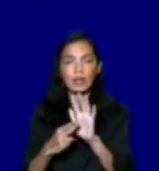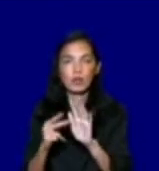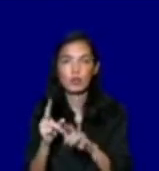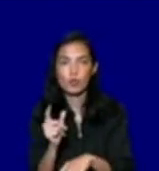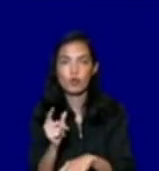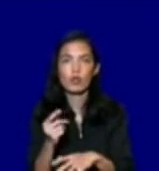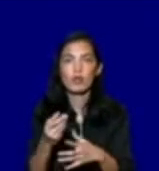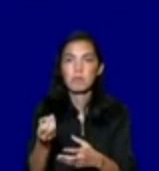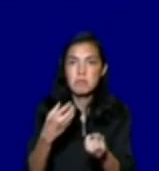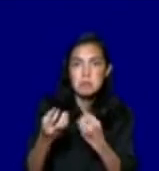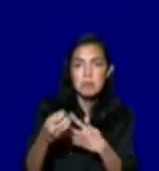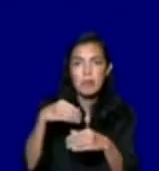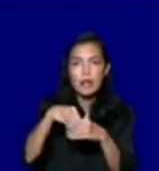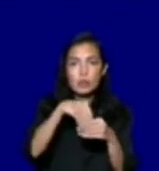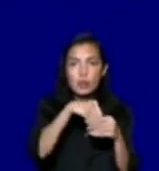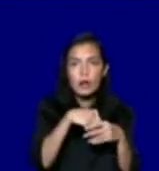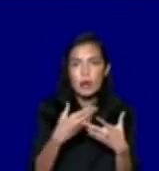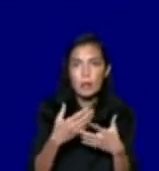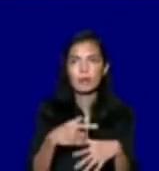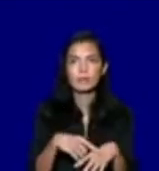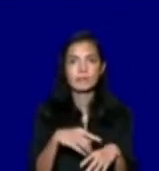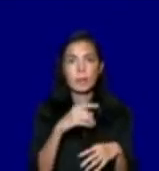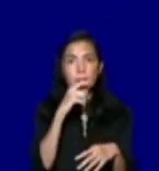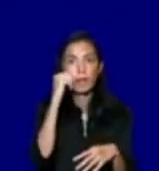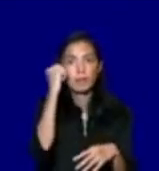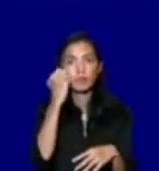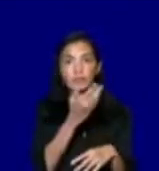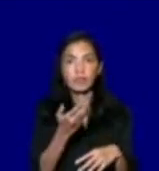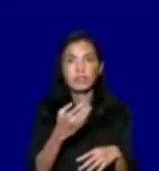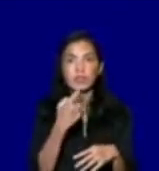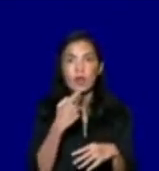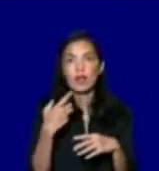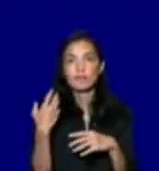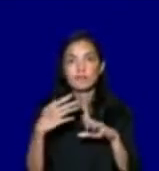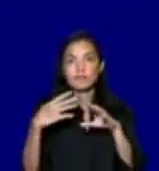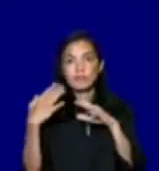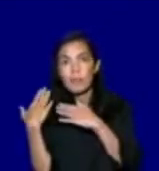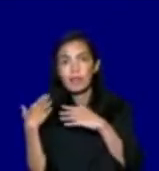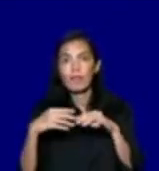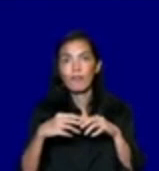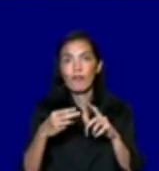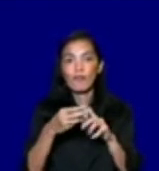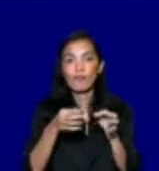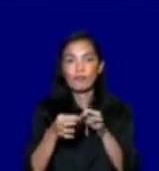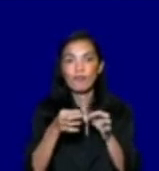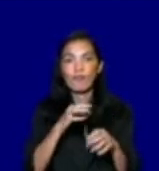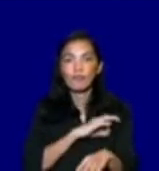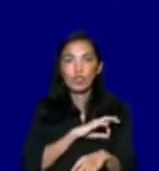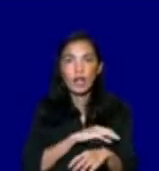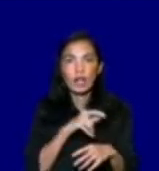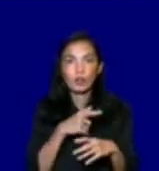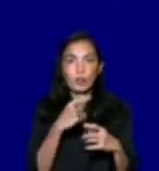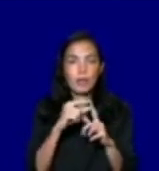masukan-masukan beliau Ibra saya hormati soal jabatan fungsional ini menjadi PR bagi kita semua mudah-mudahan minggu depan kami selesaikan